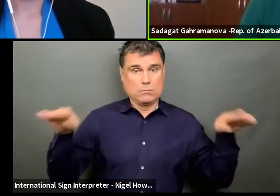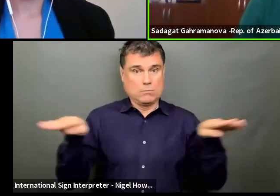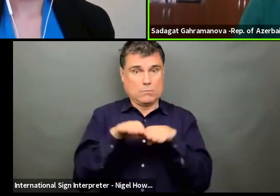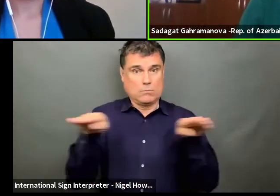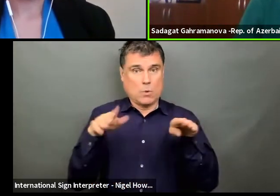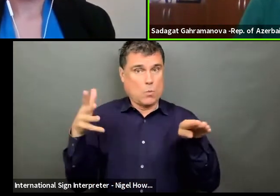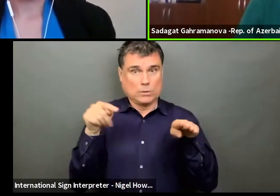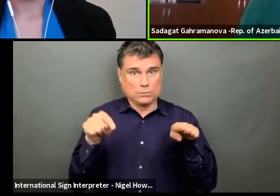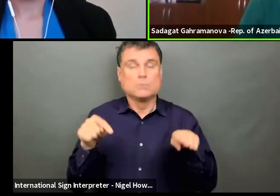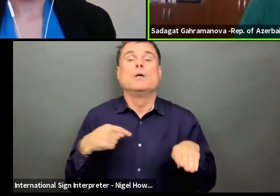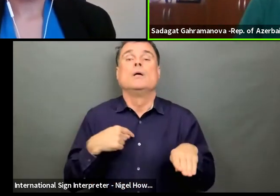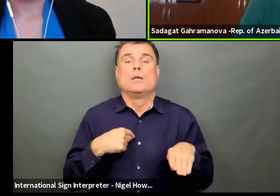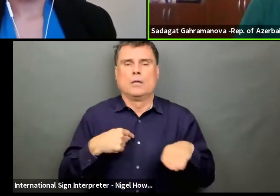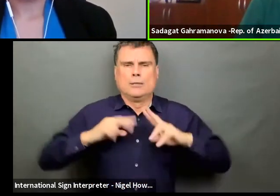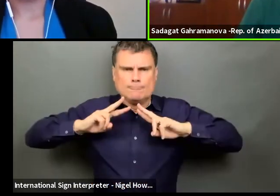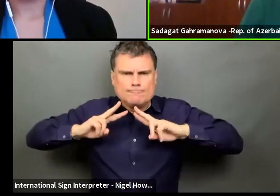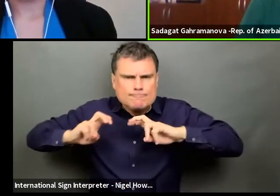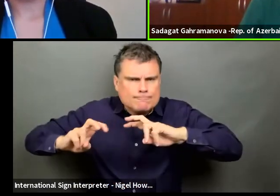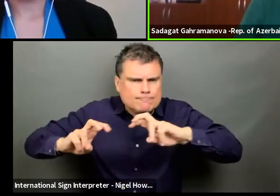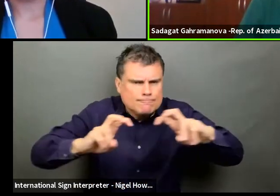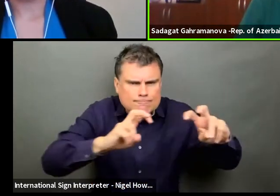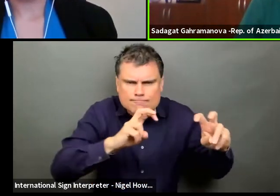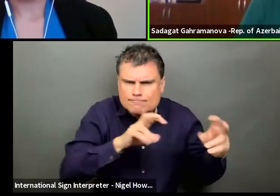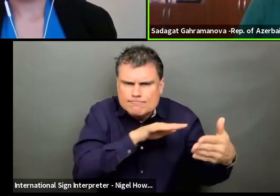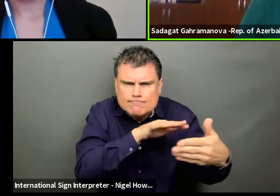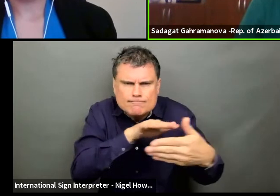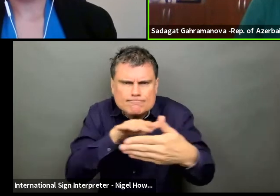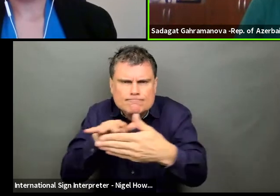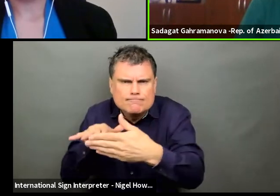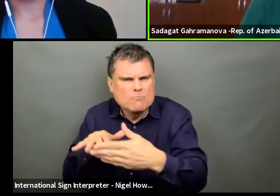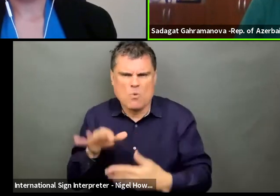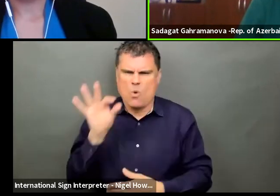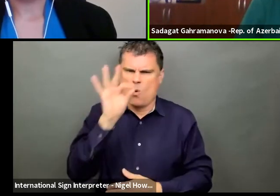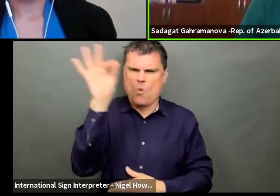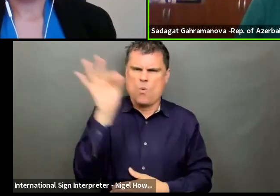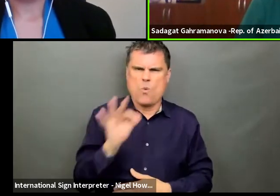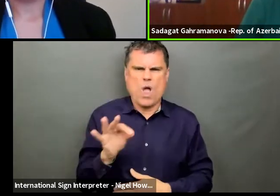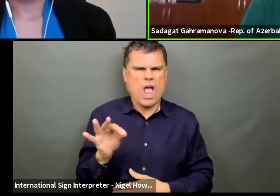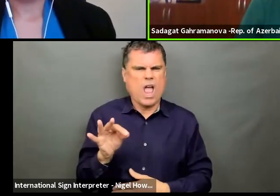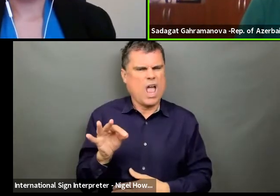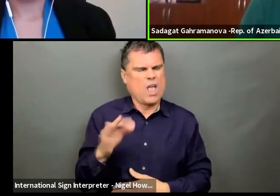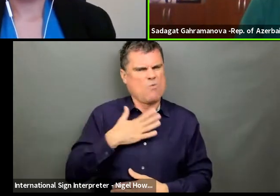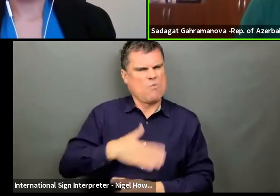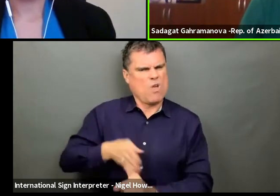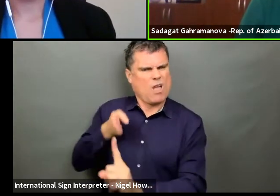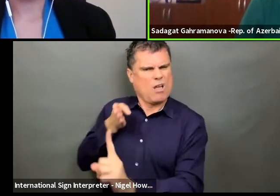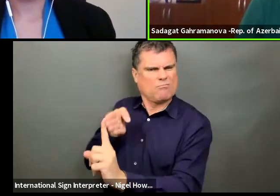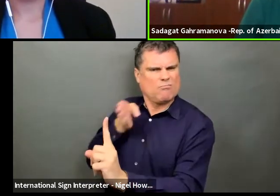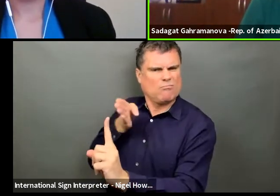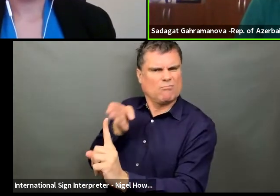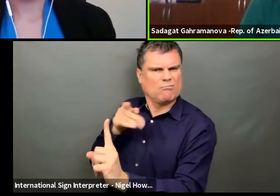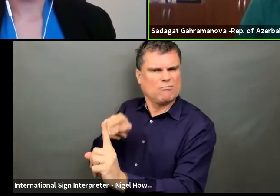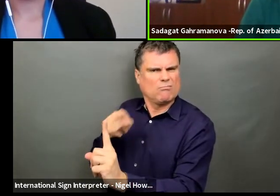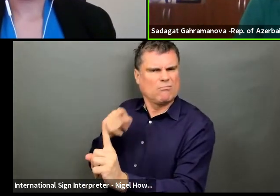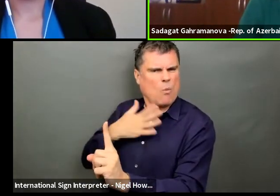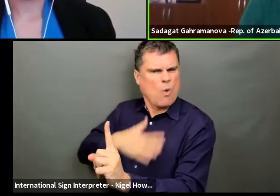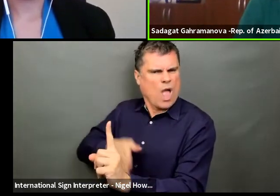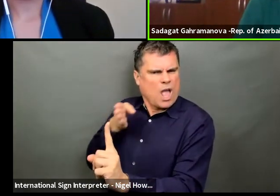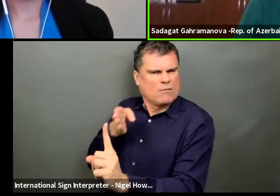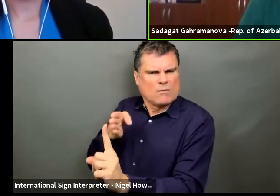году совместно с Азиатским банком развития была проведена гендерная